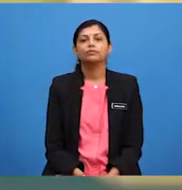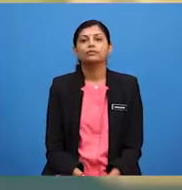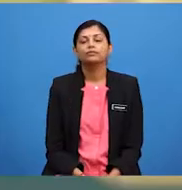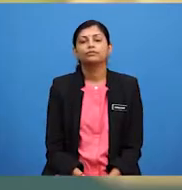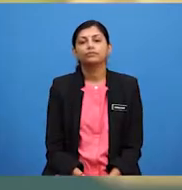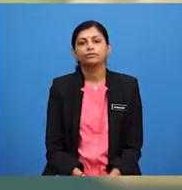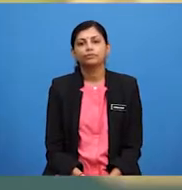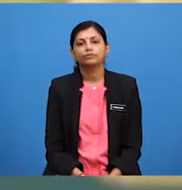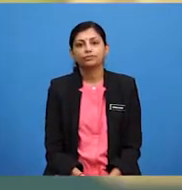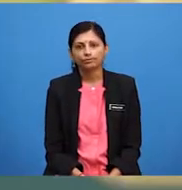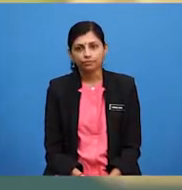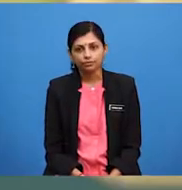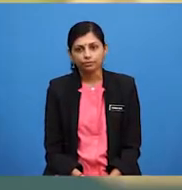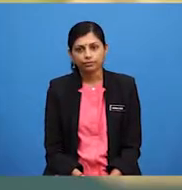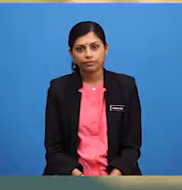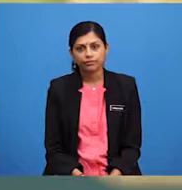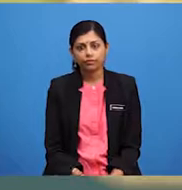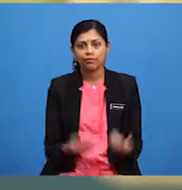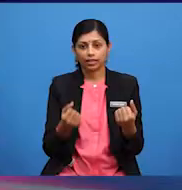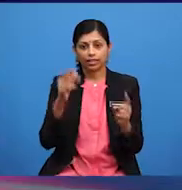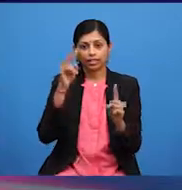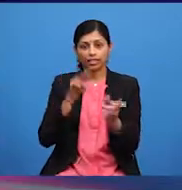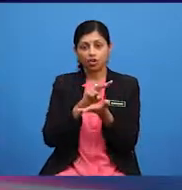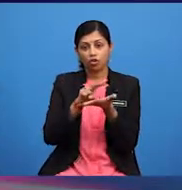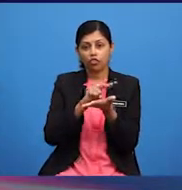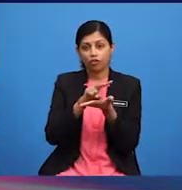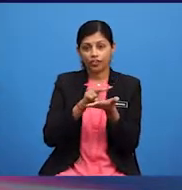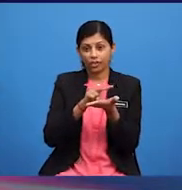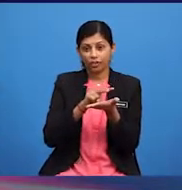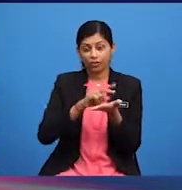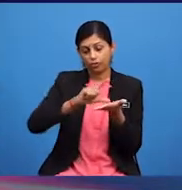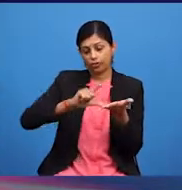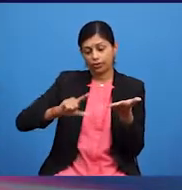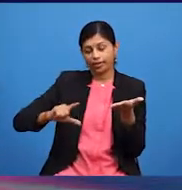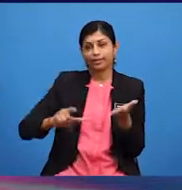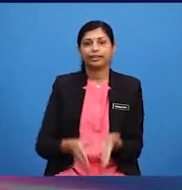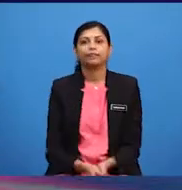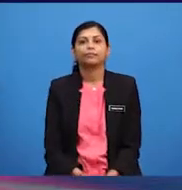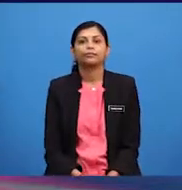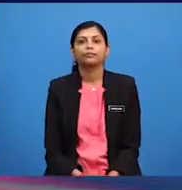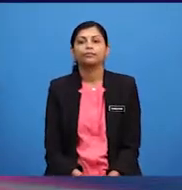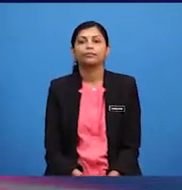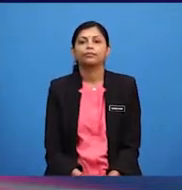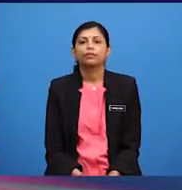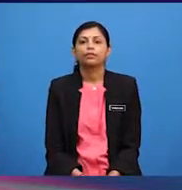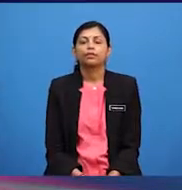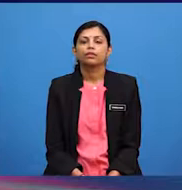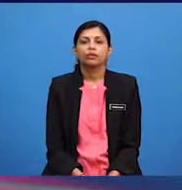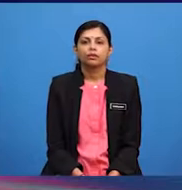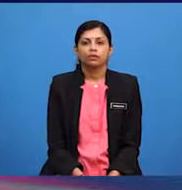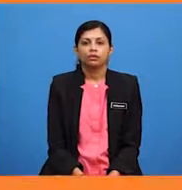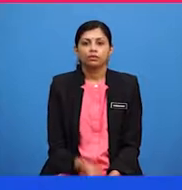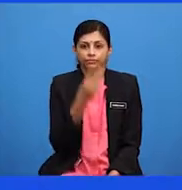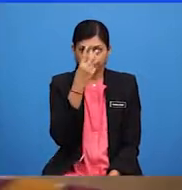Mari kita lihat video bagaimana cara untuk melakar lakaran ini. Jom kita